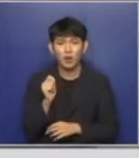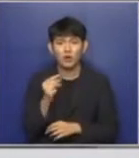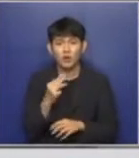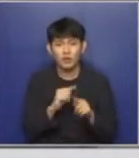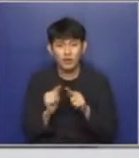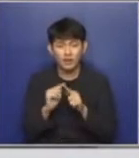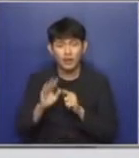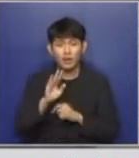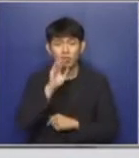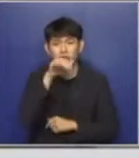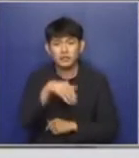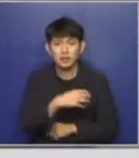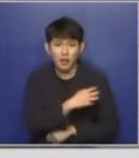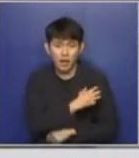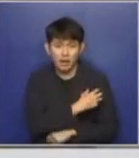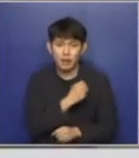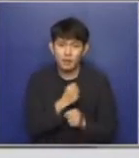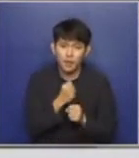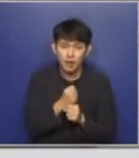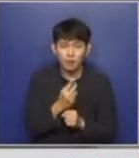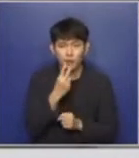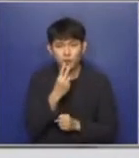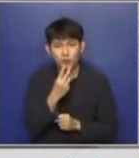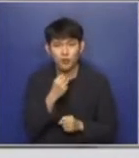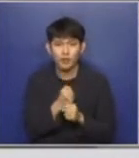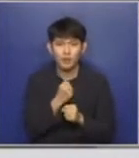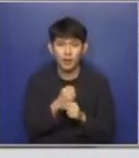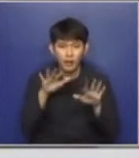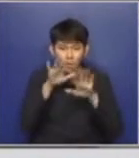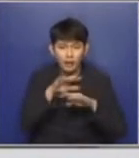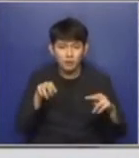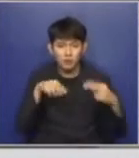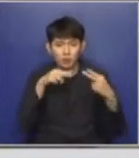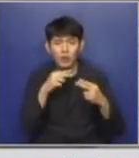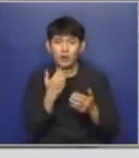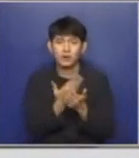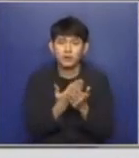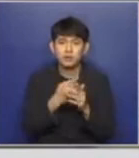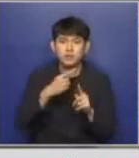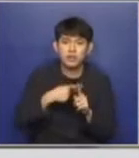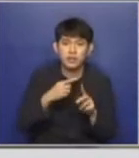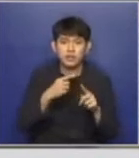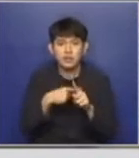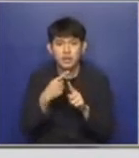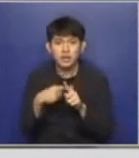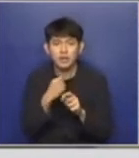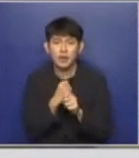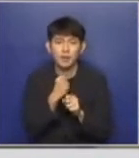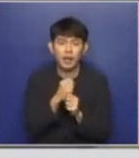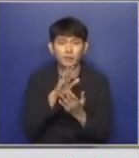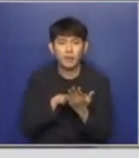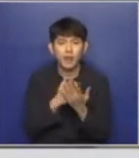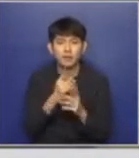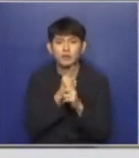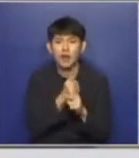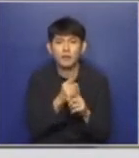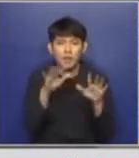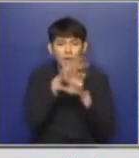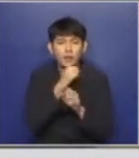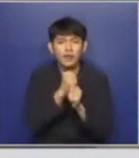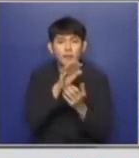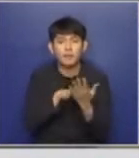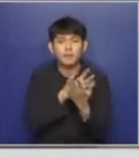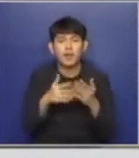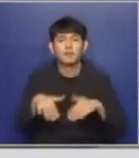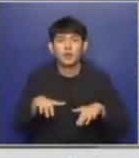ดับเทศบาลผมเชื่อว่าจะนั่งดูสบตากันแล้วก็รับเงินเดือนสบตากันแล้วก็รับเงินเดือนในแผนงานถือว่าเป็นแผนงานปก